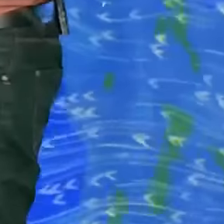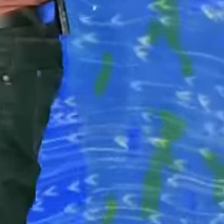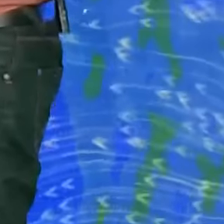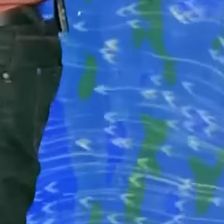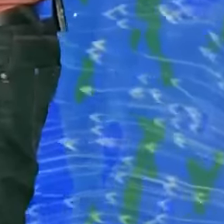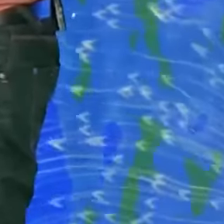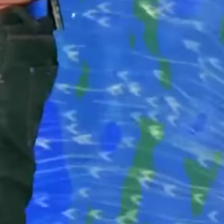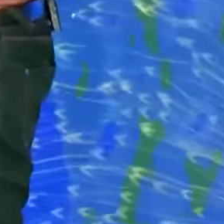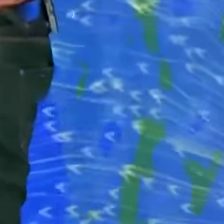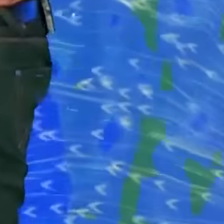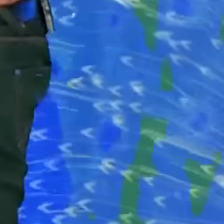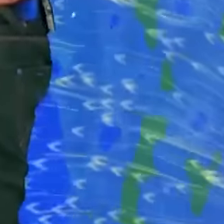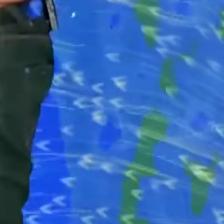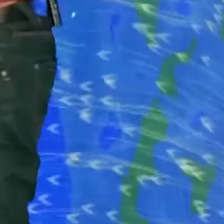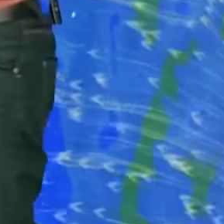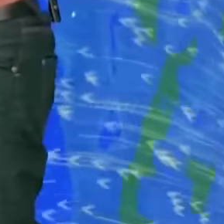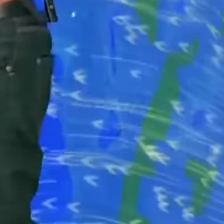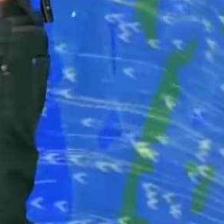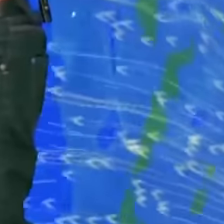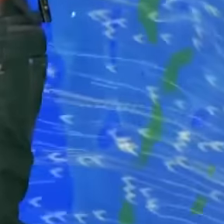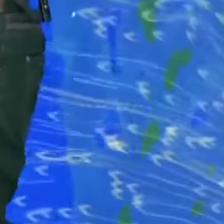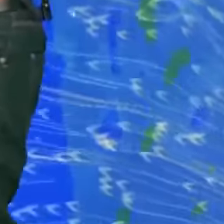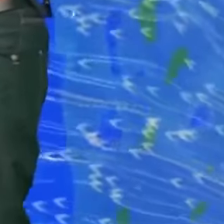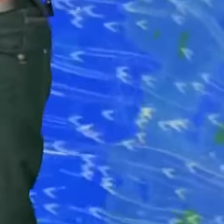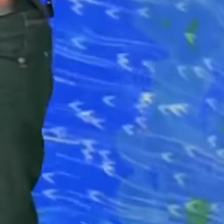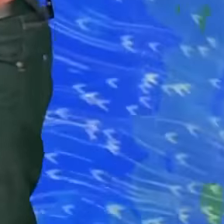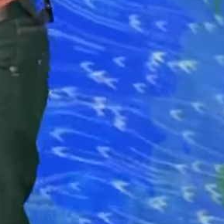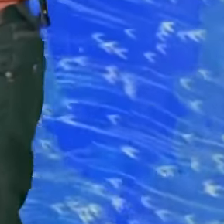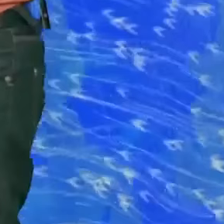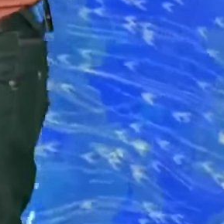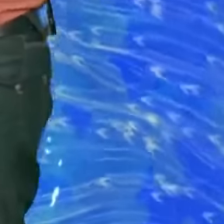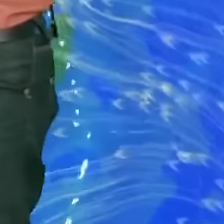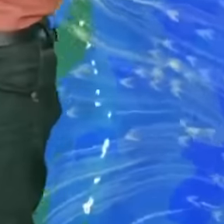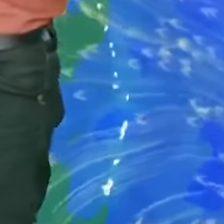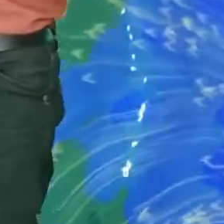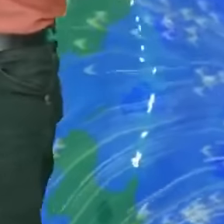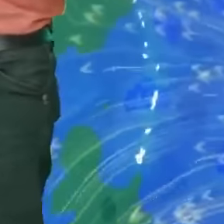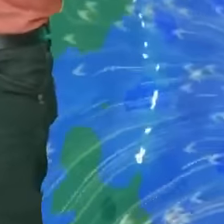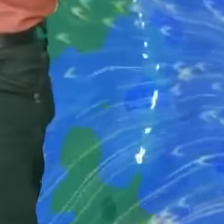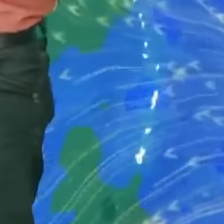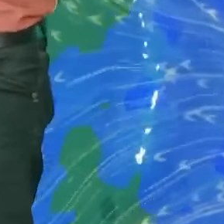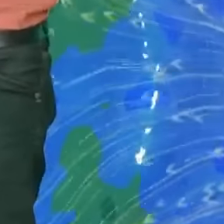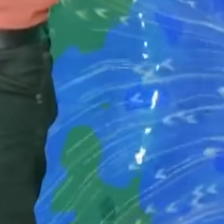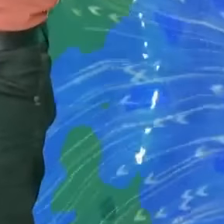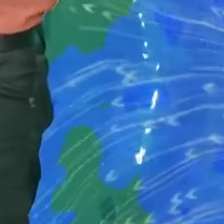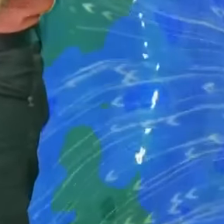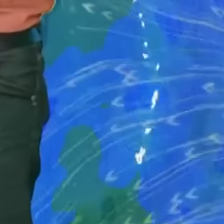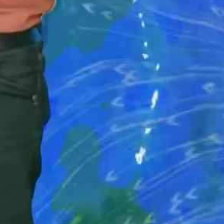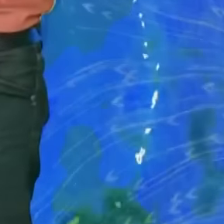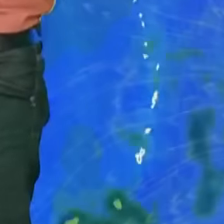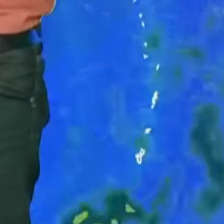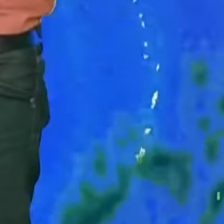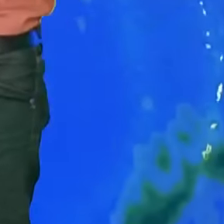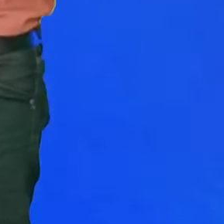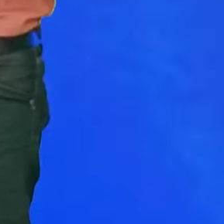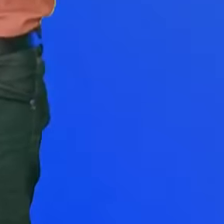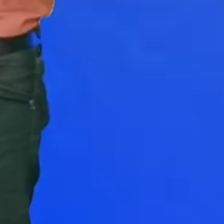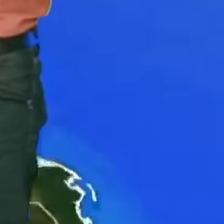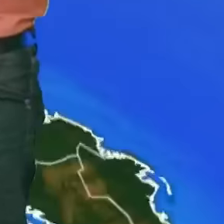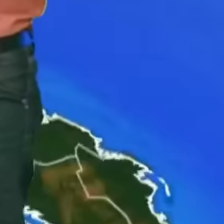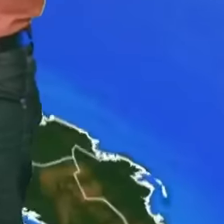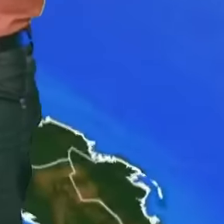na inaasahang lalapit pa sa bansa. Sa ngayon, ang habagat pa rin ang umiiral na weather system sa bansa. At magdudulot ito na maghapong